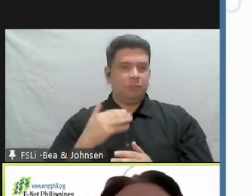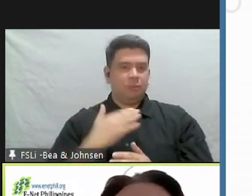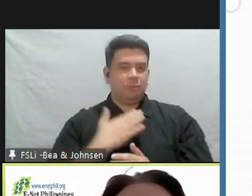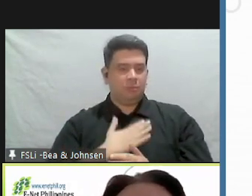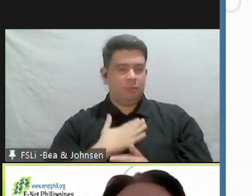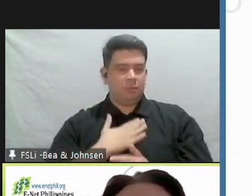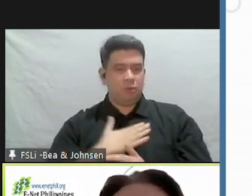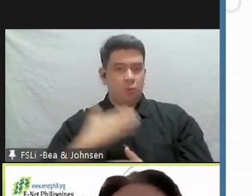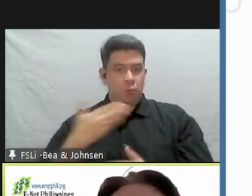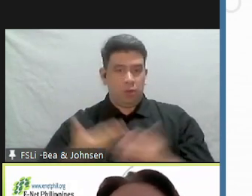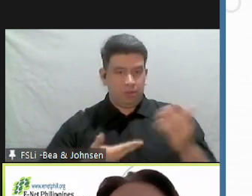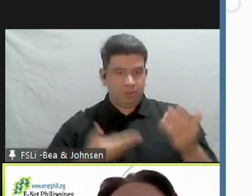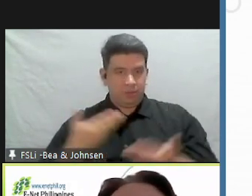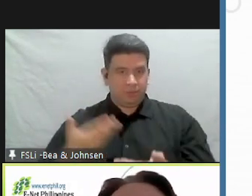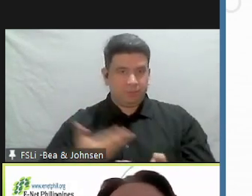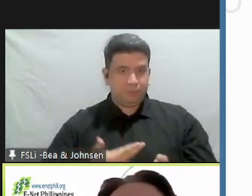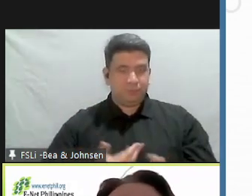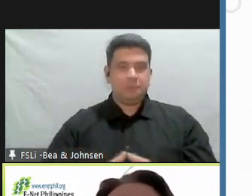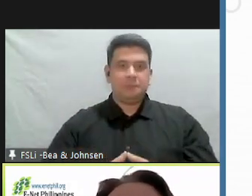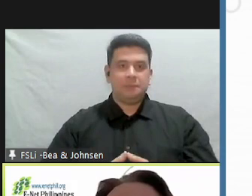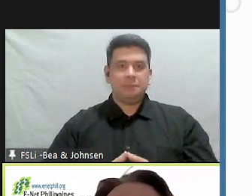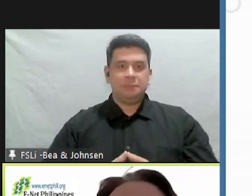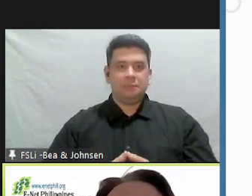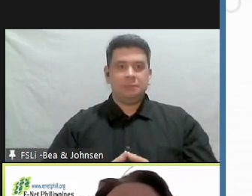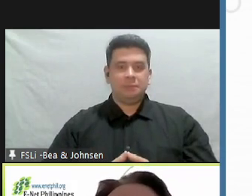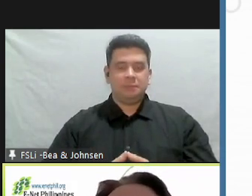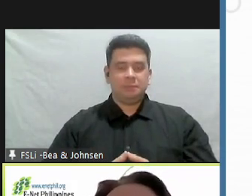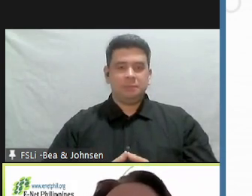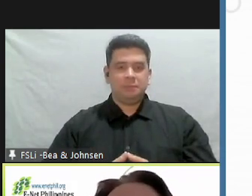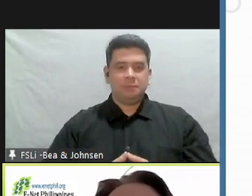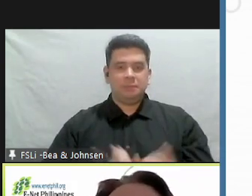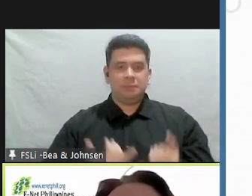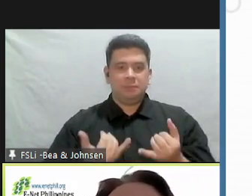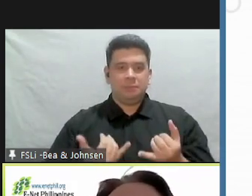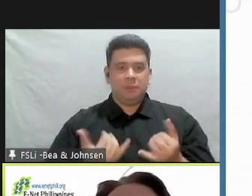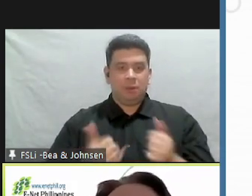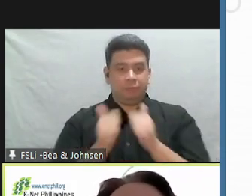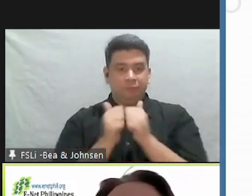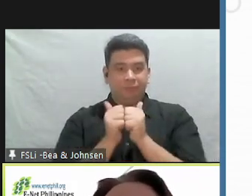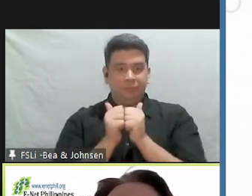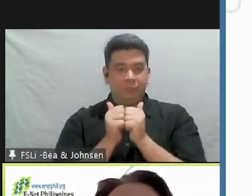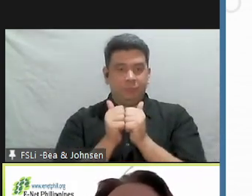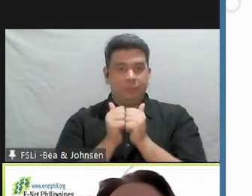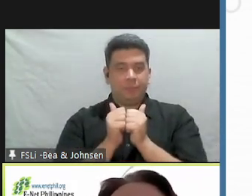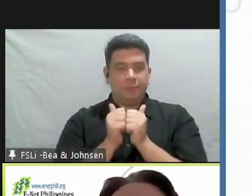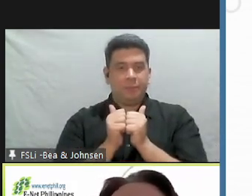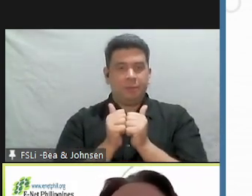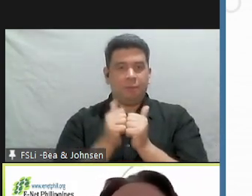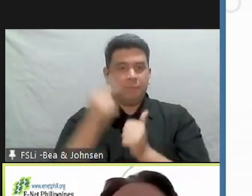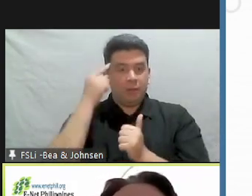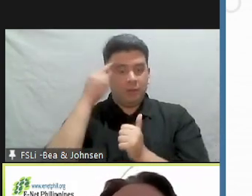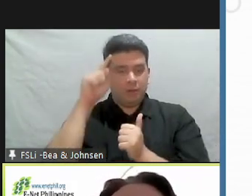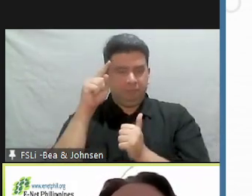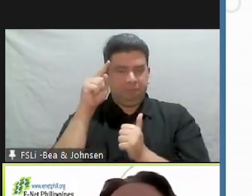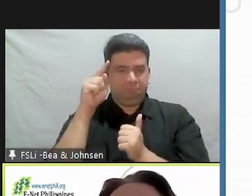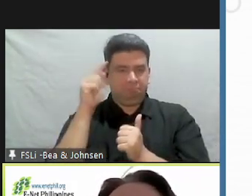no? Kinagagalak natin ang makasama ngayon para ibigay sa atin, no, ang